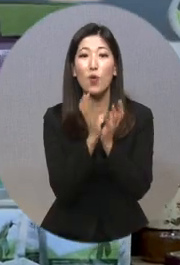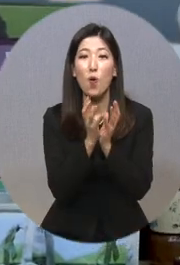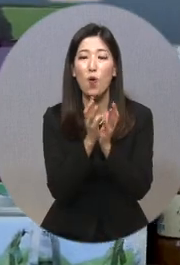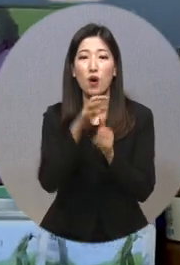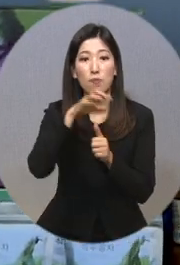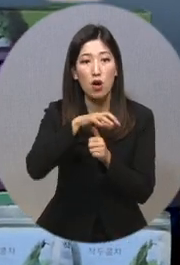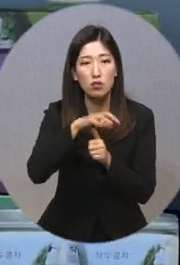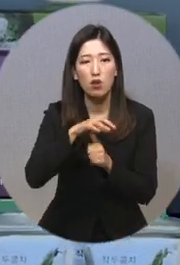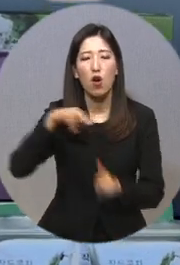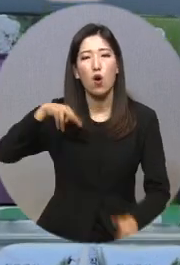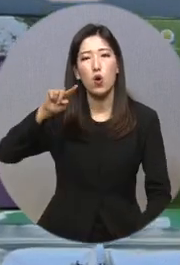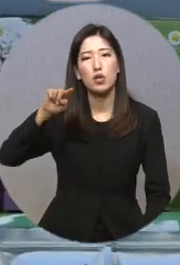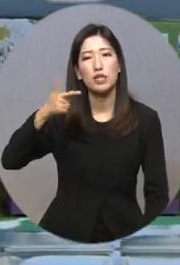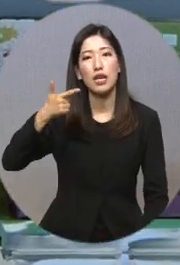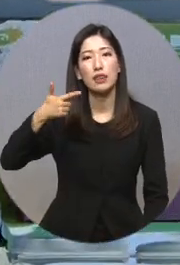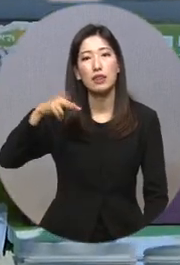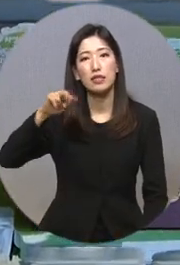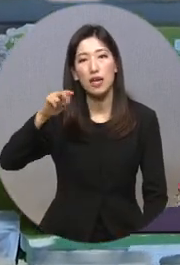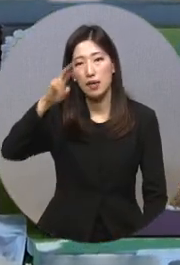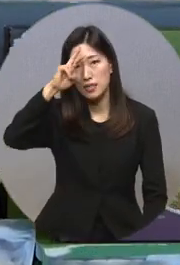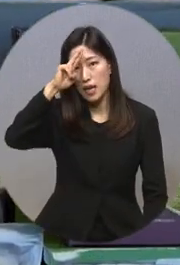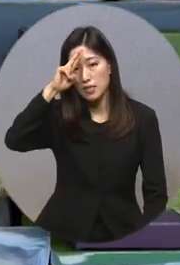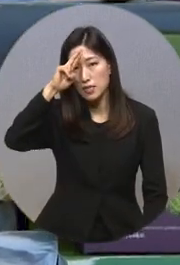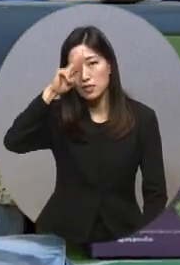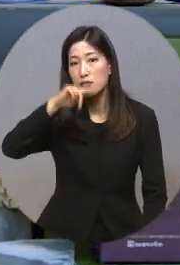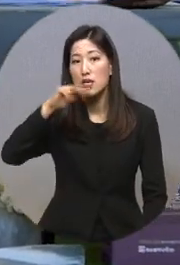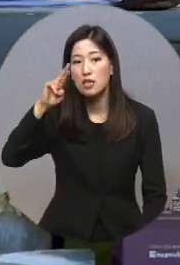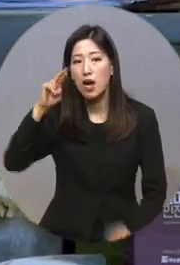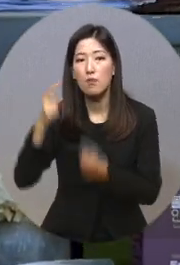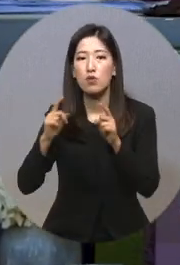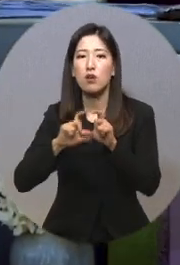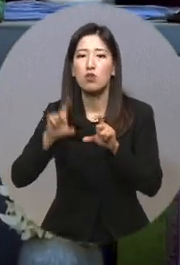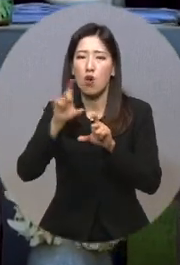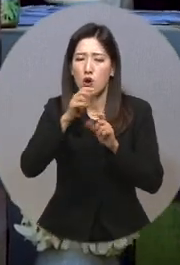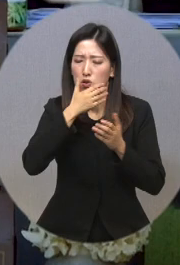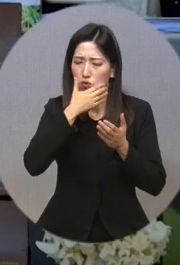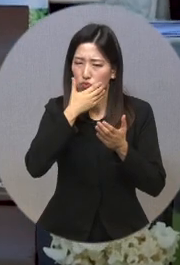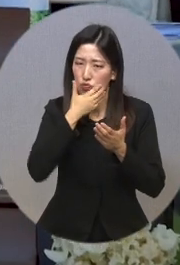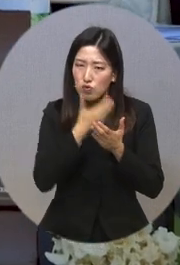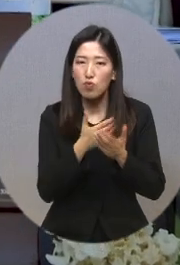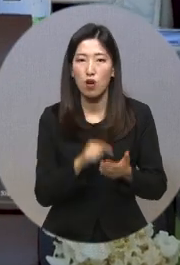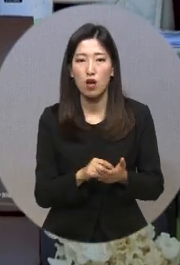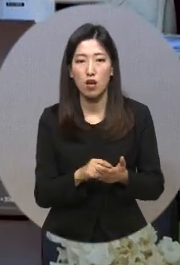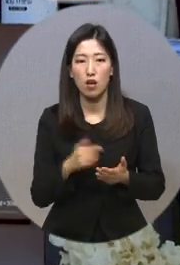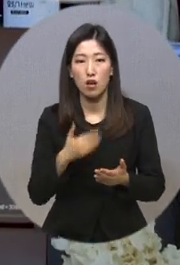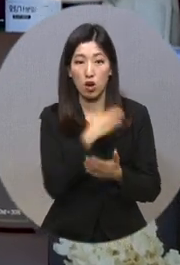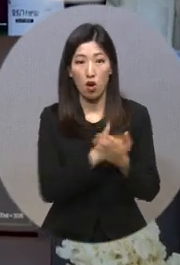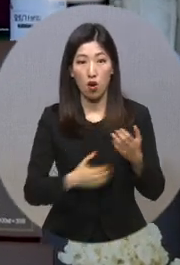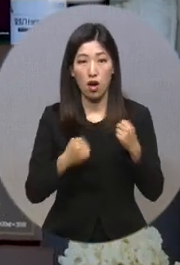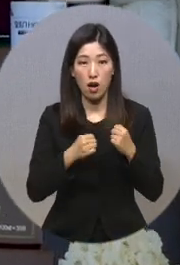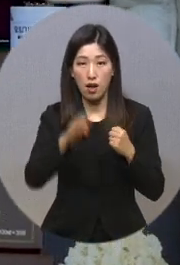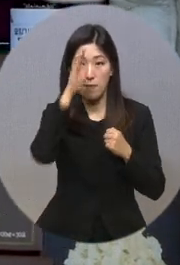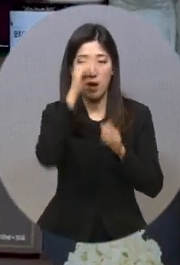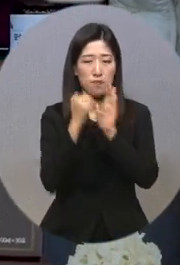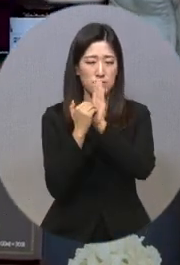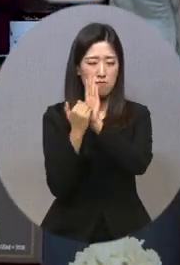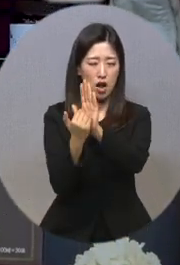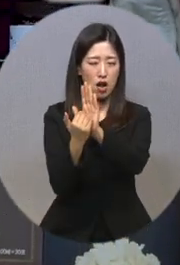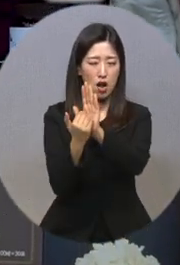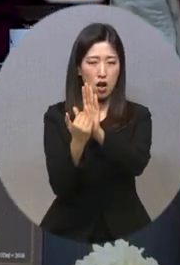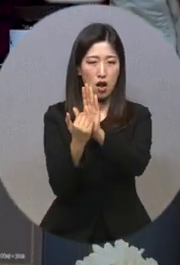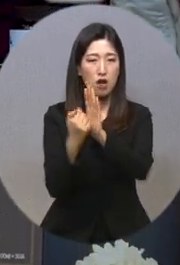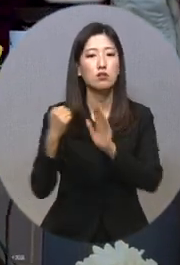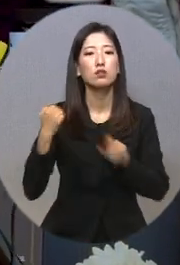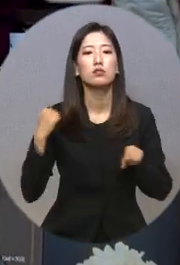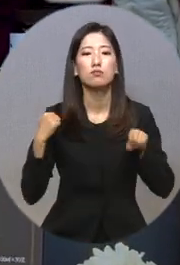버섯은 산삼보도 귀한 꽃송이 버섯입니다. 이 꽃송이 버섯에는 면역 성분이 버섯의 반 정도가